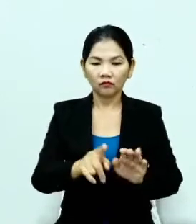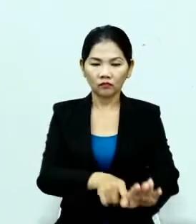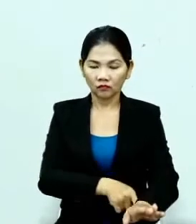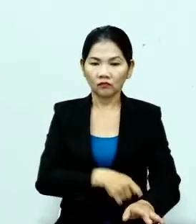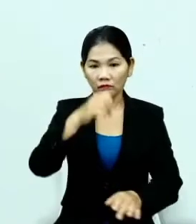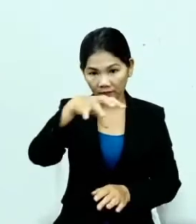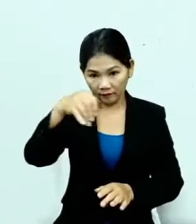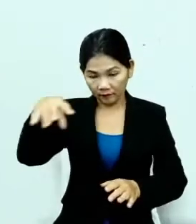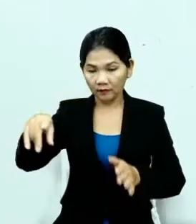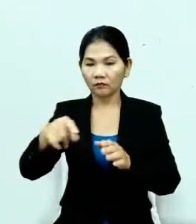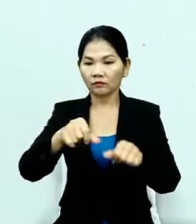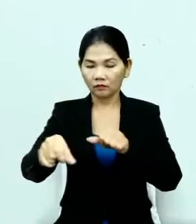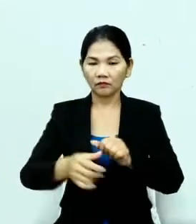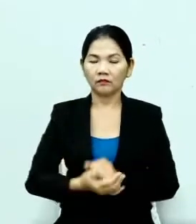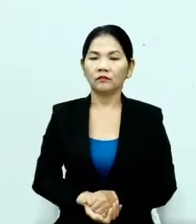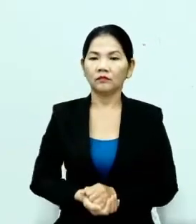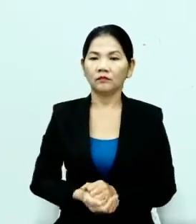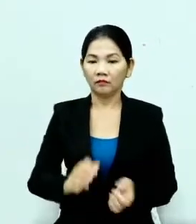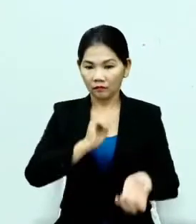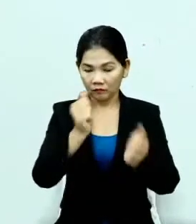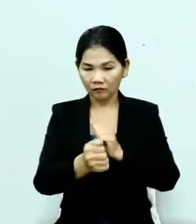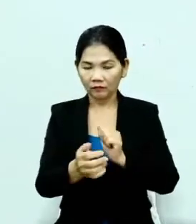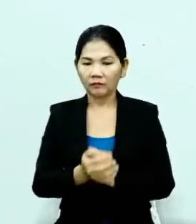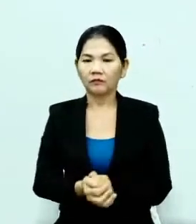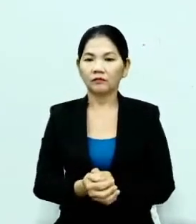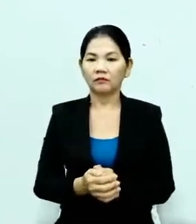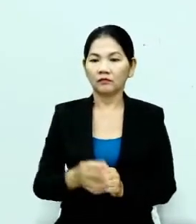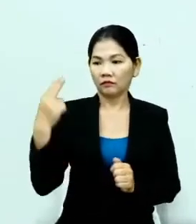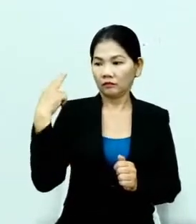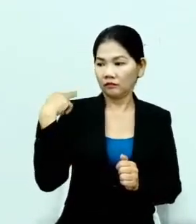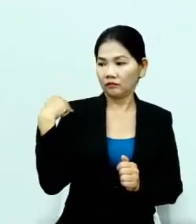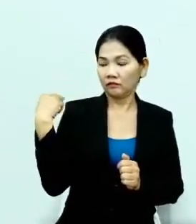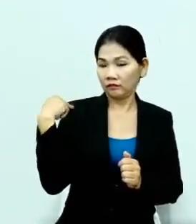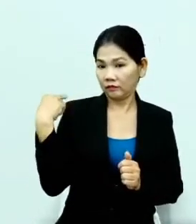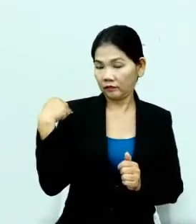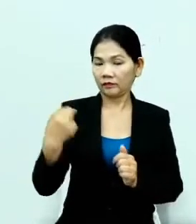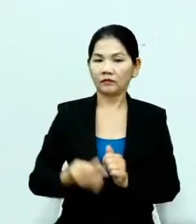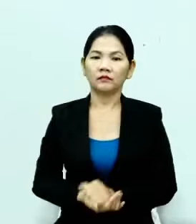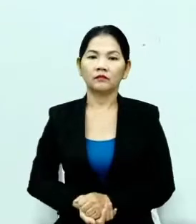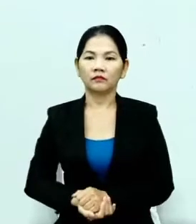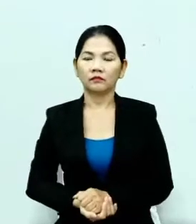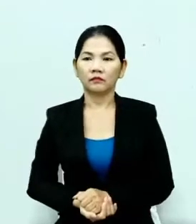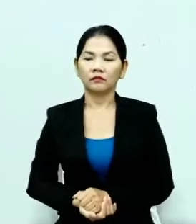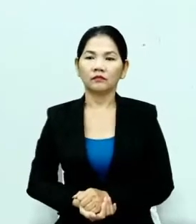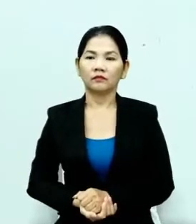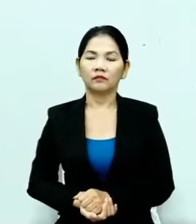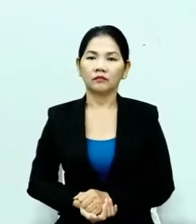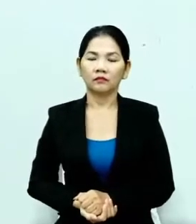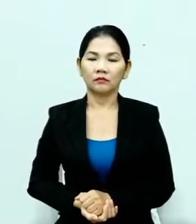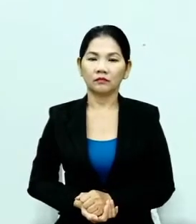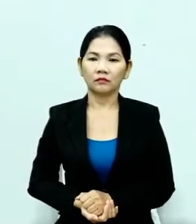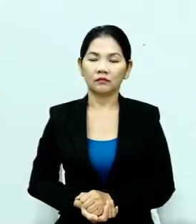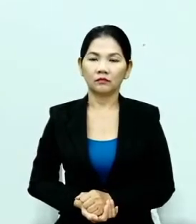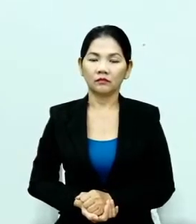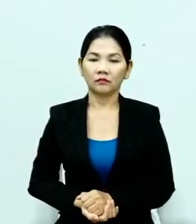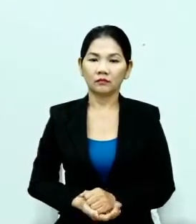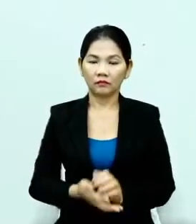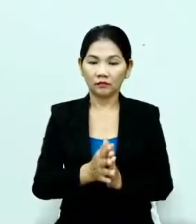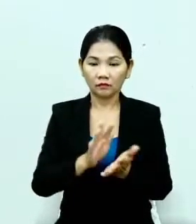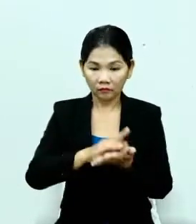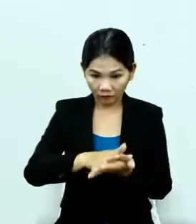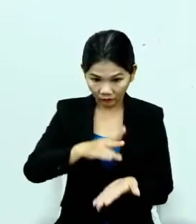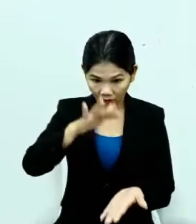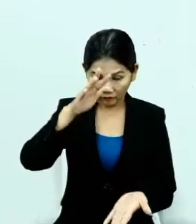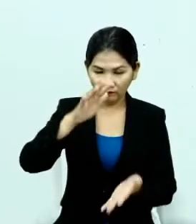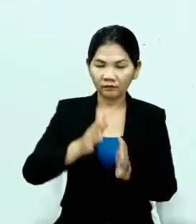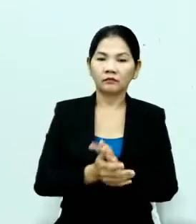thay từ một tiên chà biết có pra một chì bò bài ní vinh chà bò bài ní vinh đầm mình bò